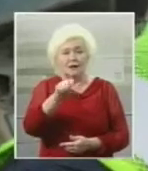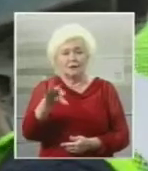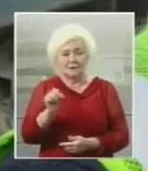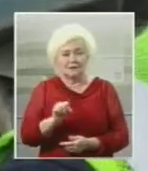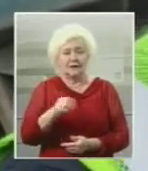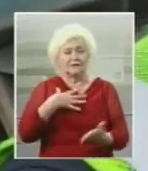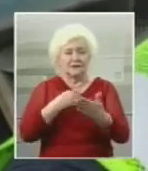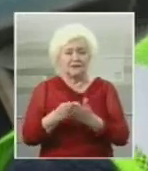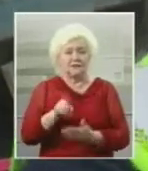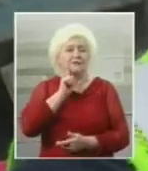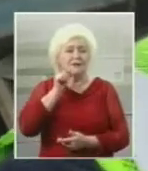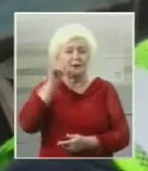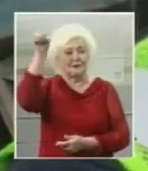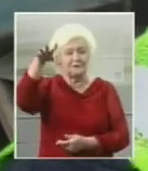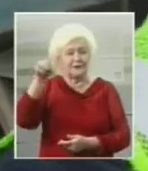свій зелений світлофор.